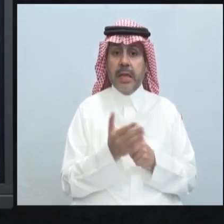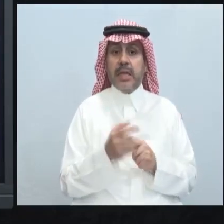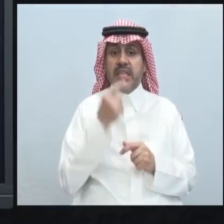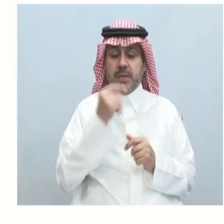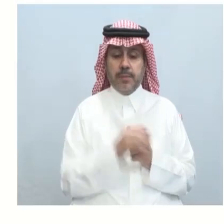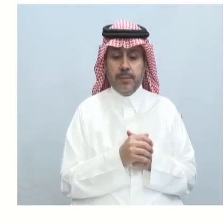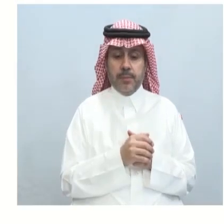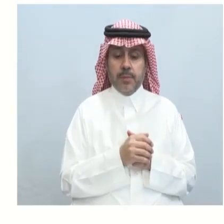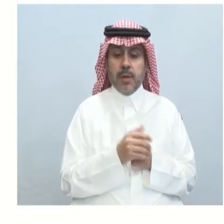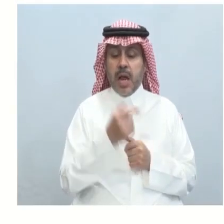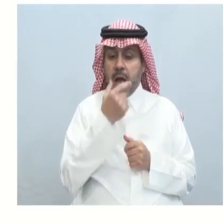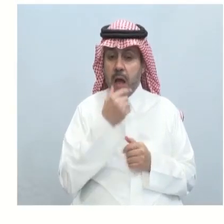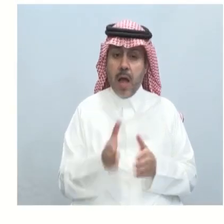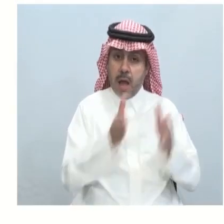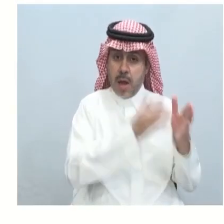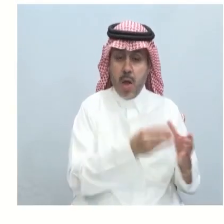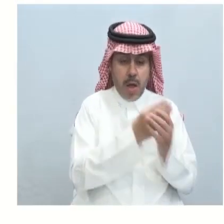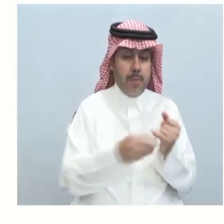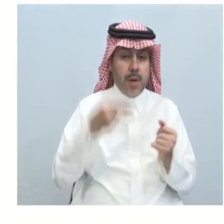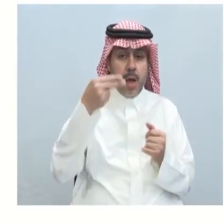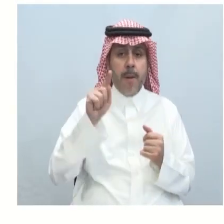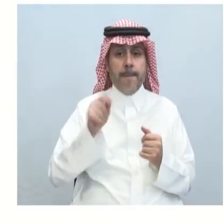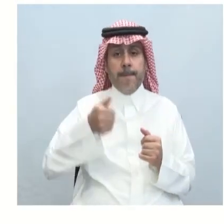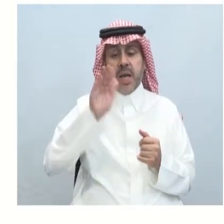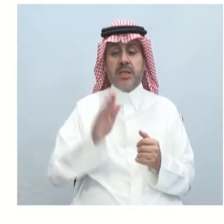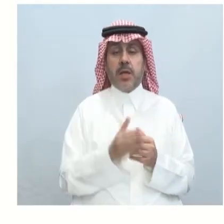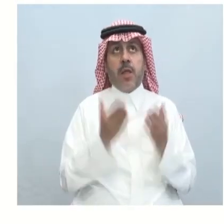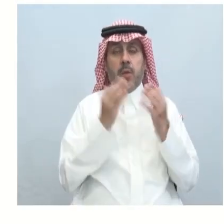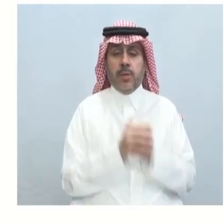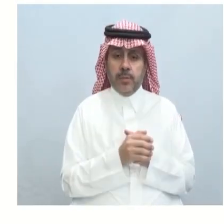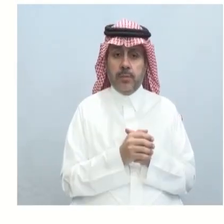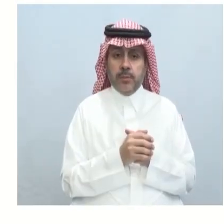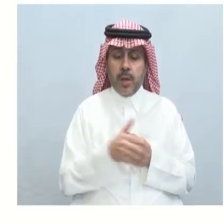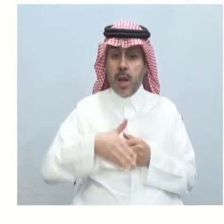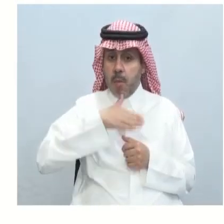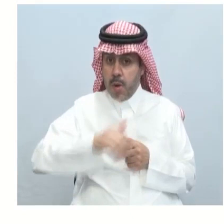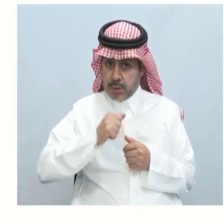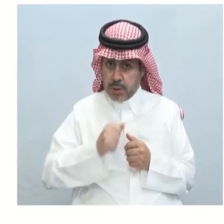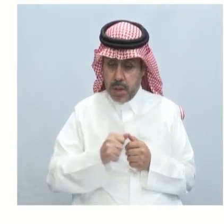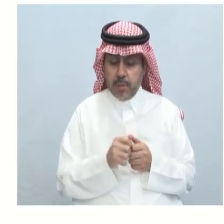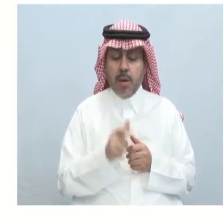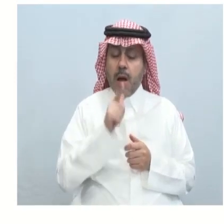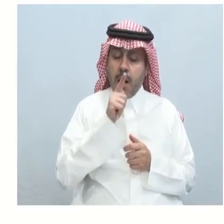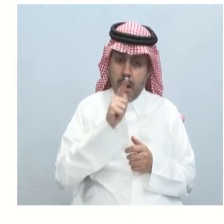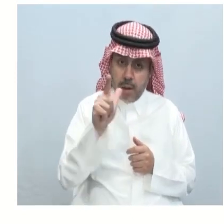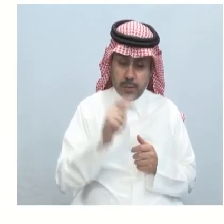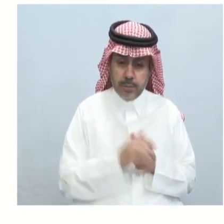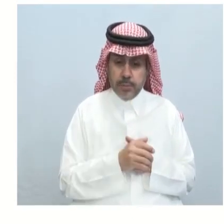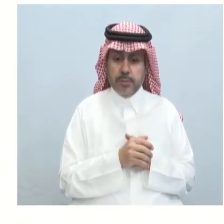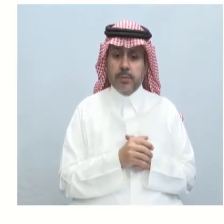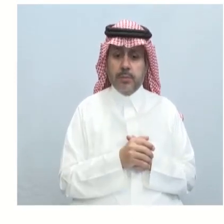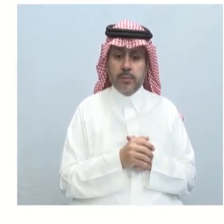عن ابن عباس رضي الله عنهما ان النبي صلى الله عليه